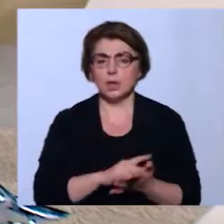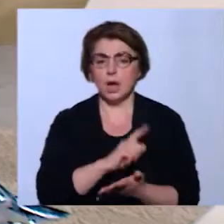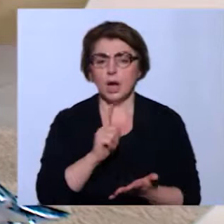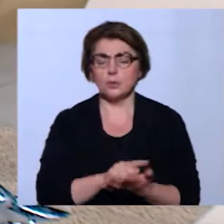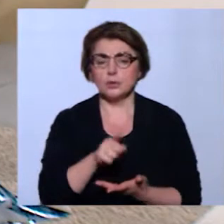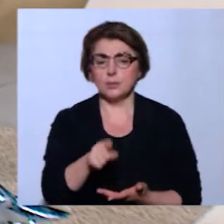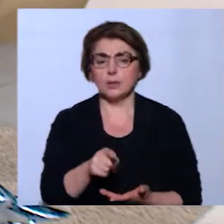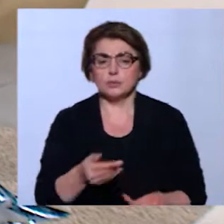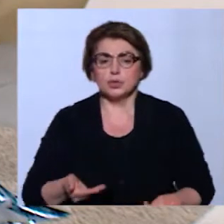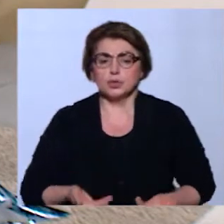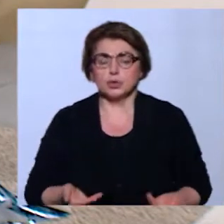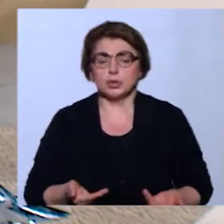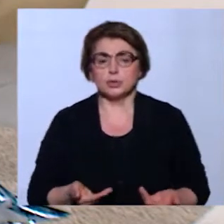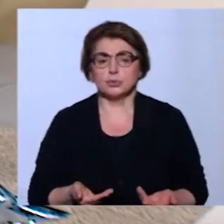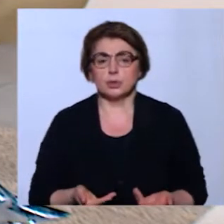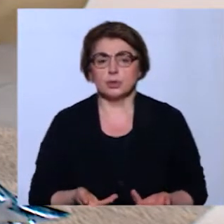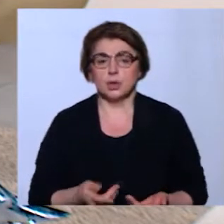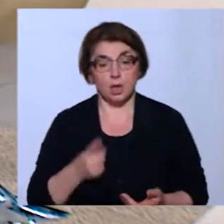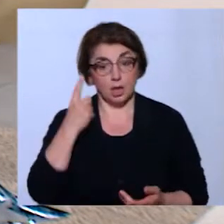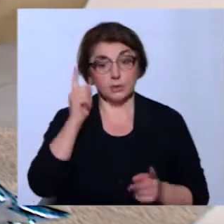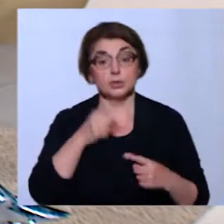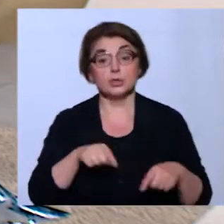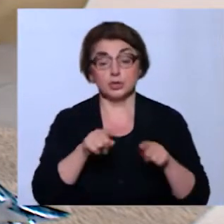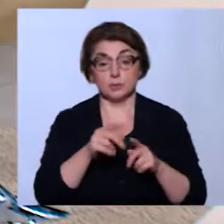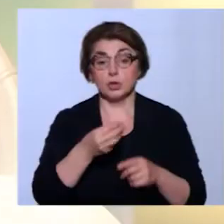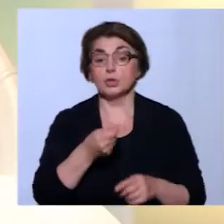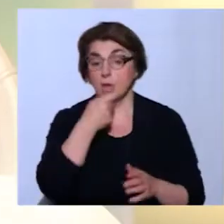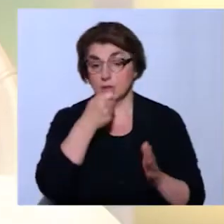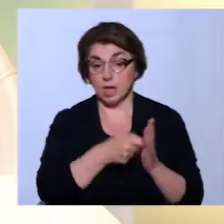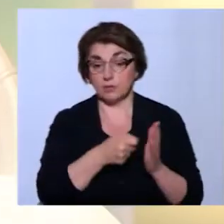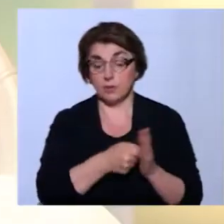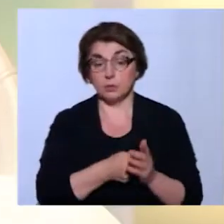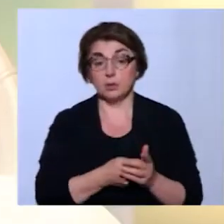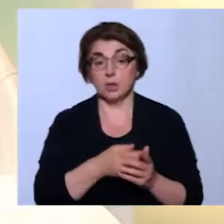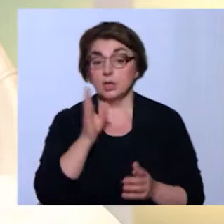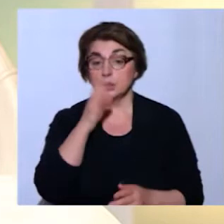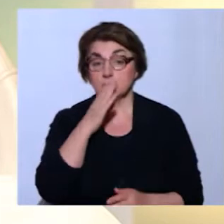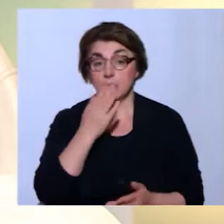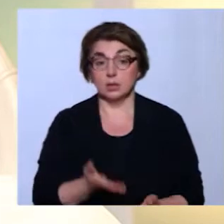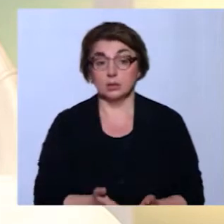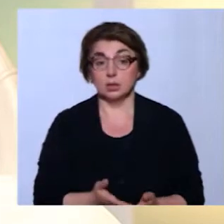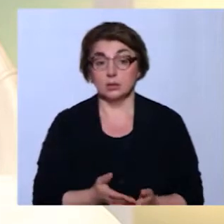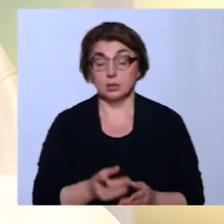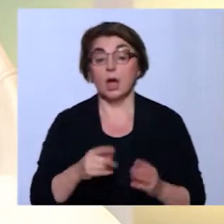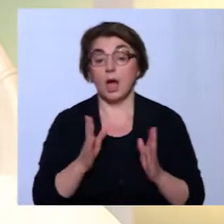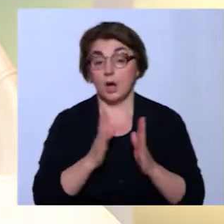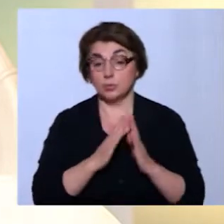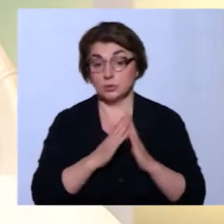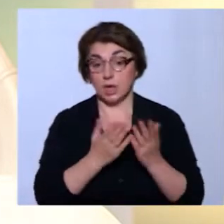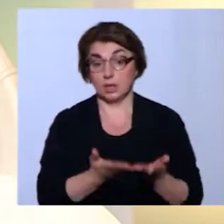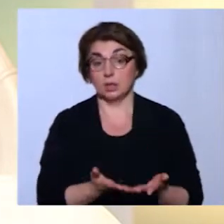აუცილებელი სიცოცხლისთვის? Ალბათ ისევ მეტყვით, რომ საკვები, წყალი და